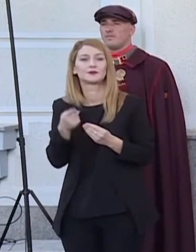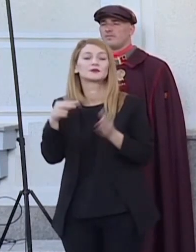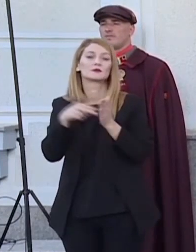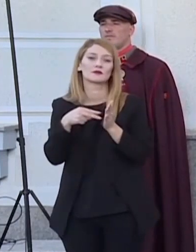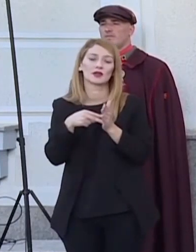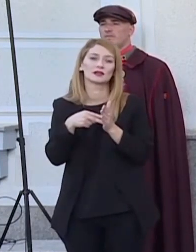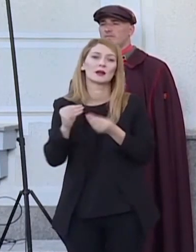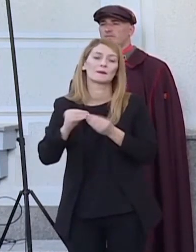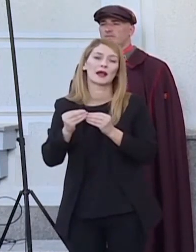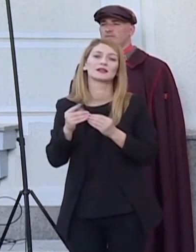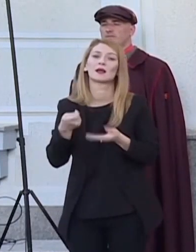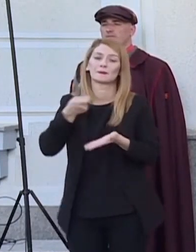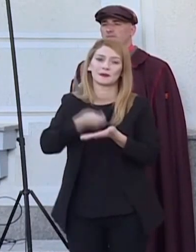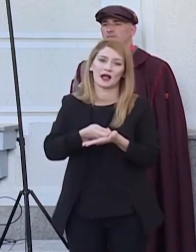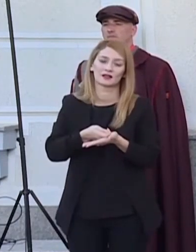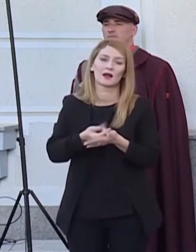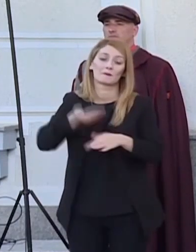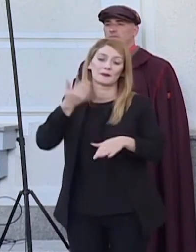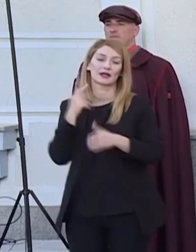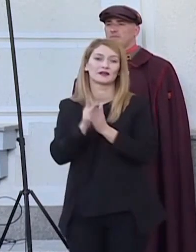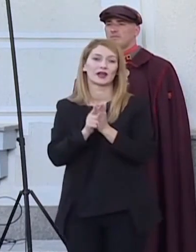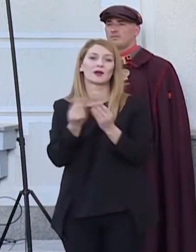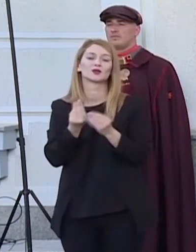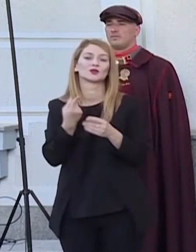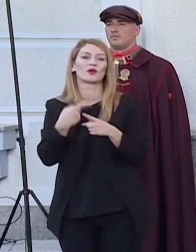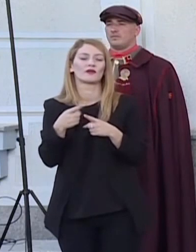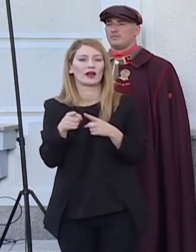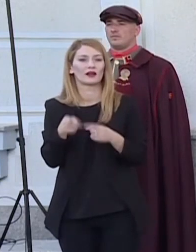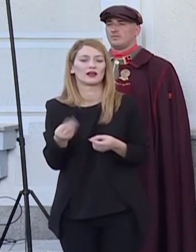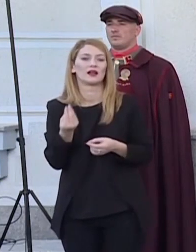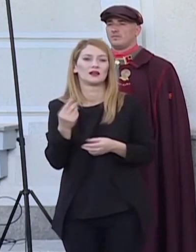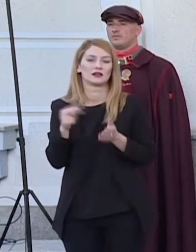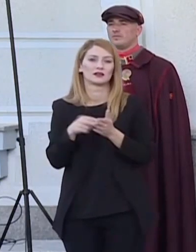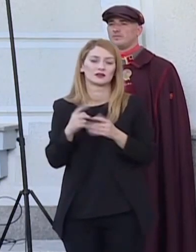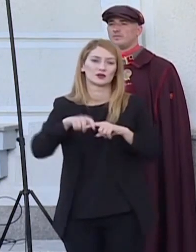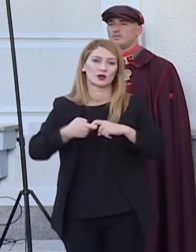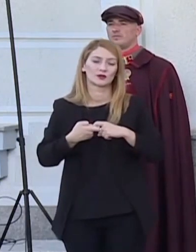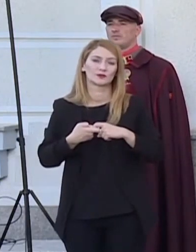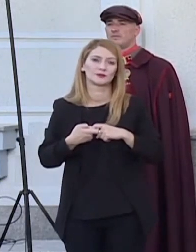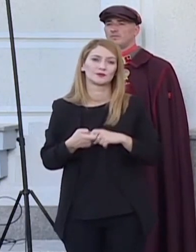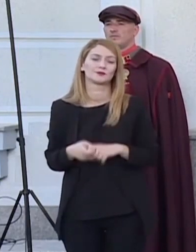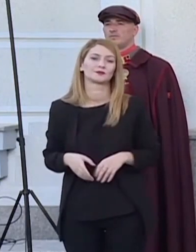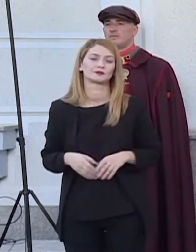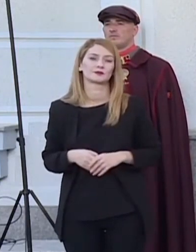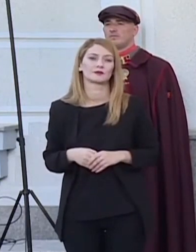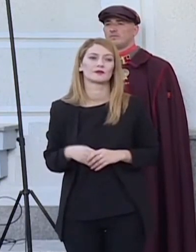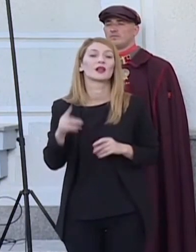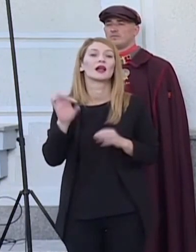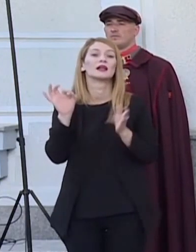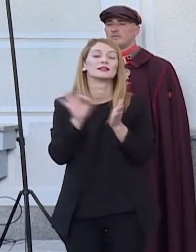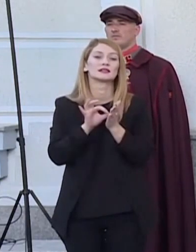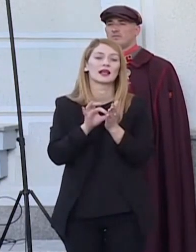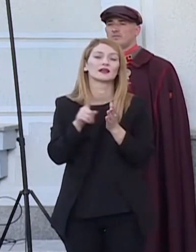електроенергетските пазари се плаќа авансно заради недостапноста на ресурсите со цел договарање